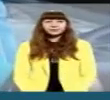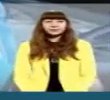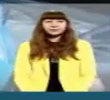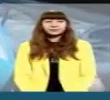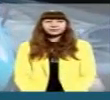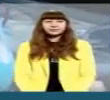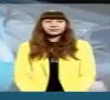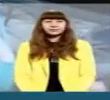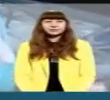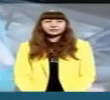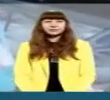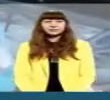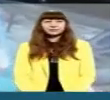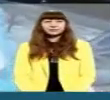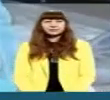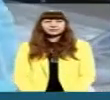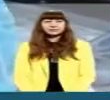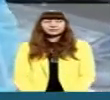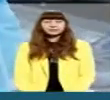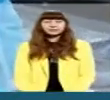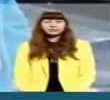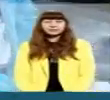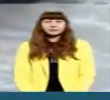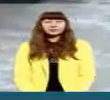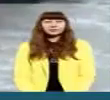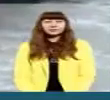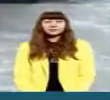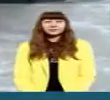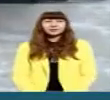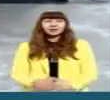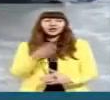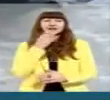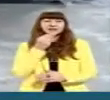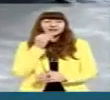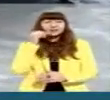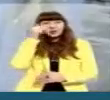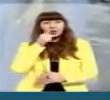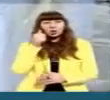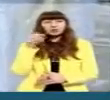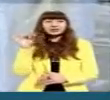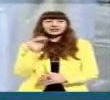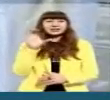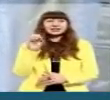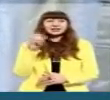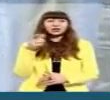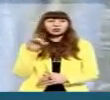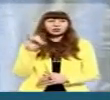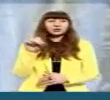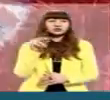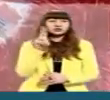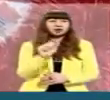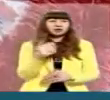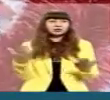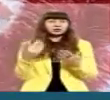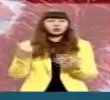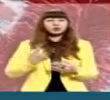пора! Ждет подарки детвора! Жылдың жаңаруы ересектердің ғана емес, әсіресе балғындардың да асыға